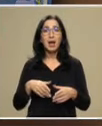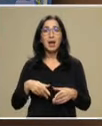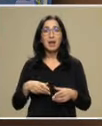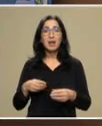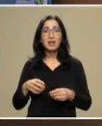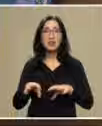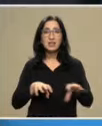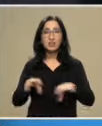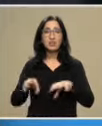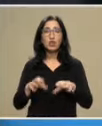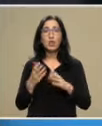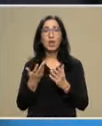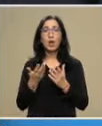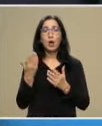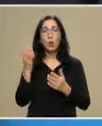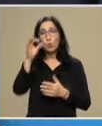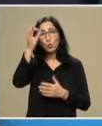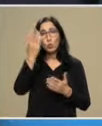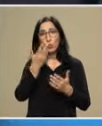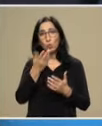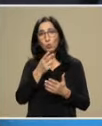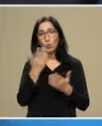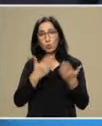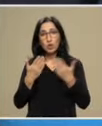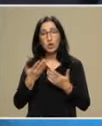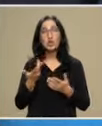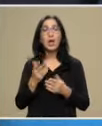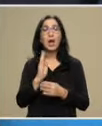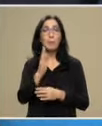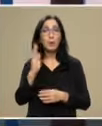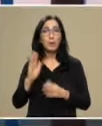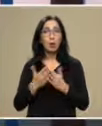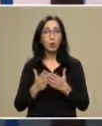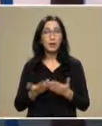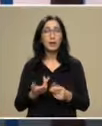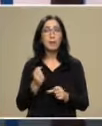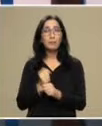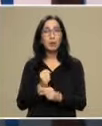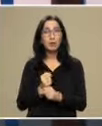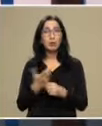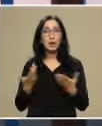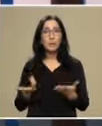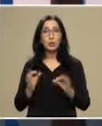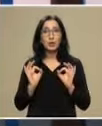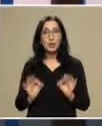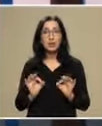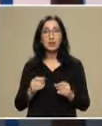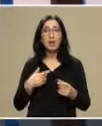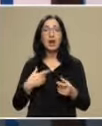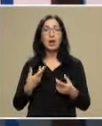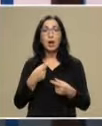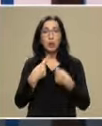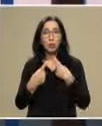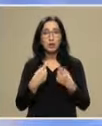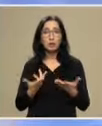раздвижена училищна библиотека, в която ученици и учители да работят, в която ученици и учители наистина да контактуват,